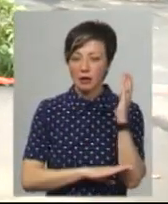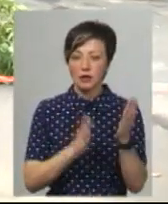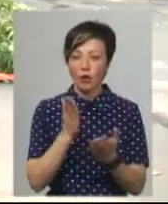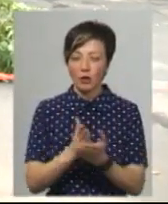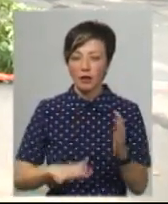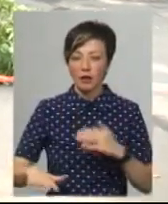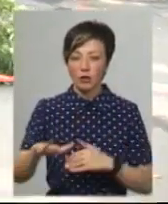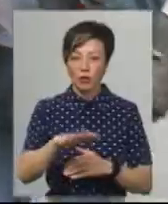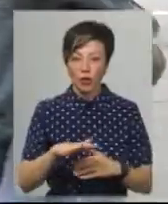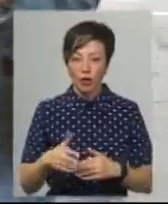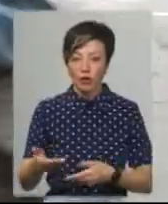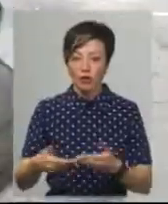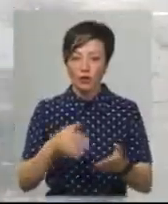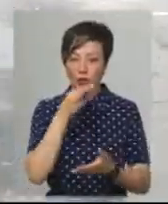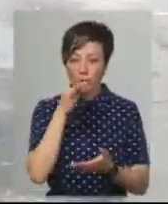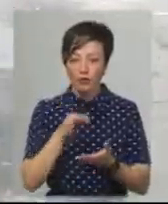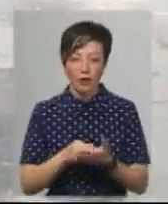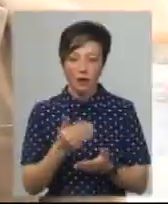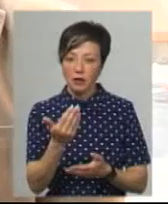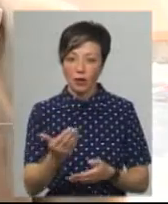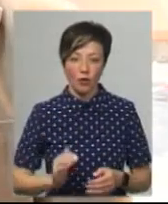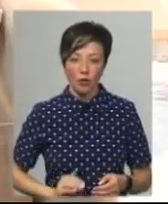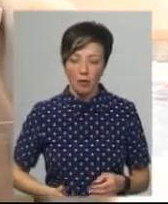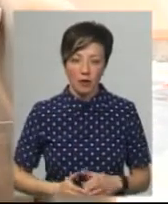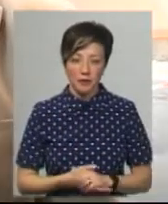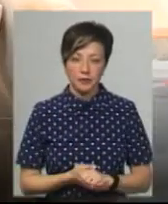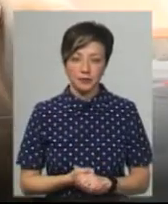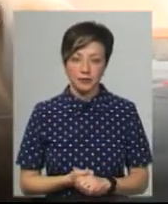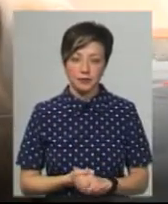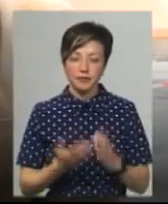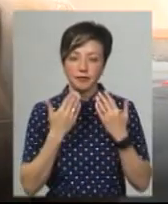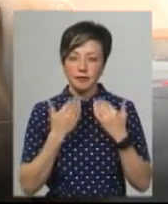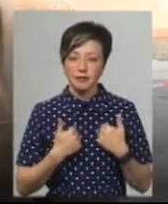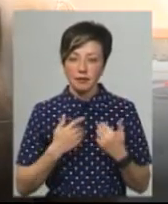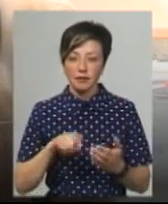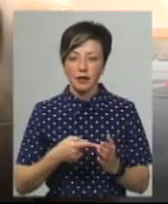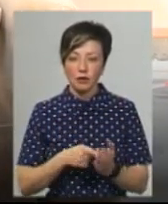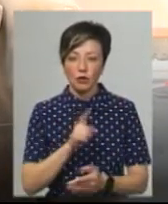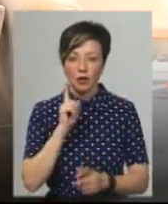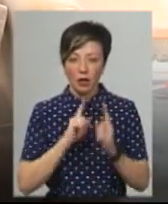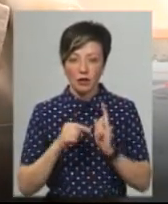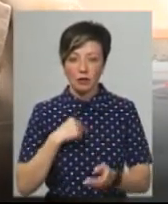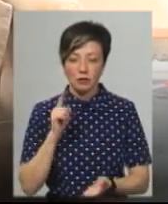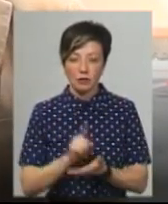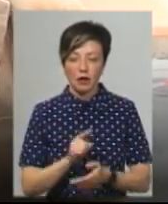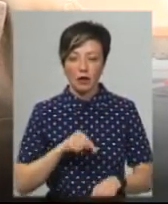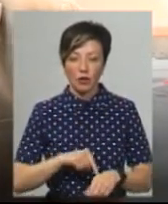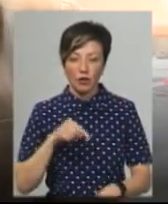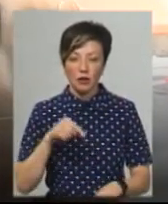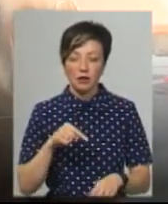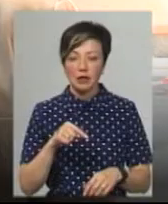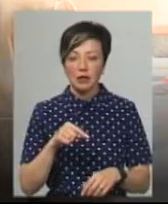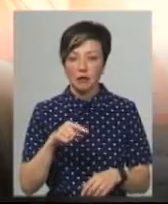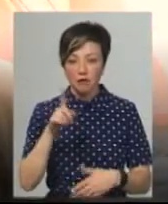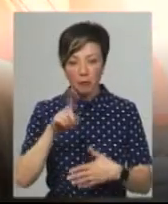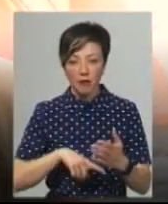на території тротуару, за нього відповідає не його компанія. До мене звернулися з міської ради, я зобов'язаний реагувати і пересвідчитися в тому,